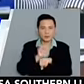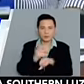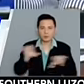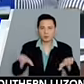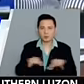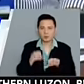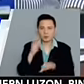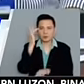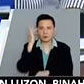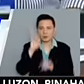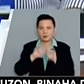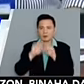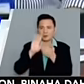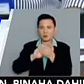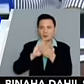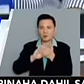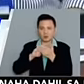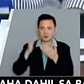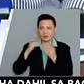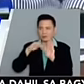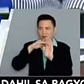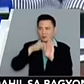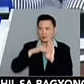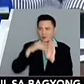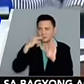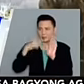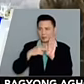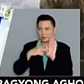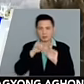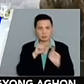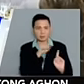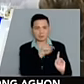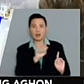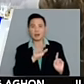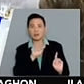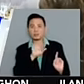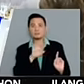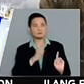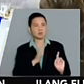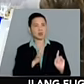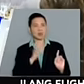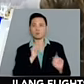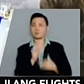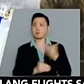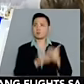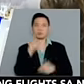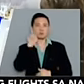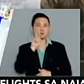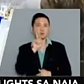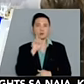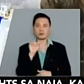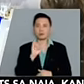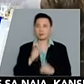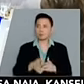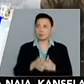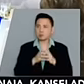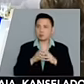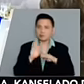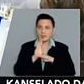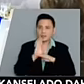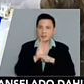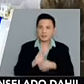record. Si Mayor Alice, hindi. Dahil siya nagkaroon ng negosyong babuyan, naging incorporator